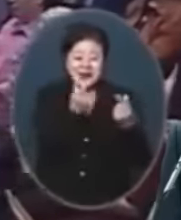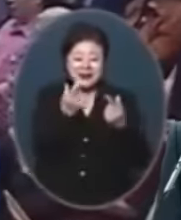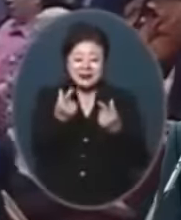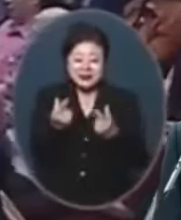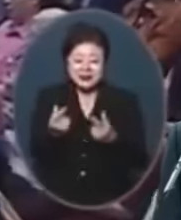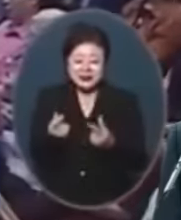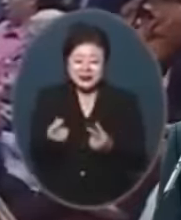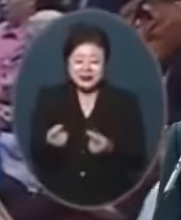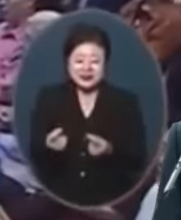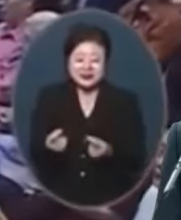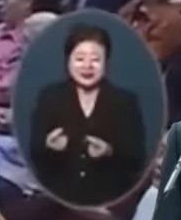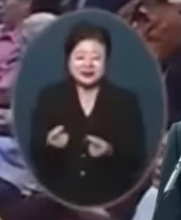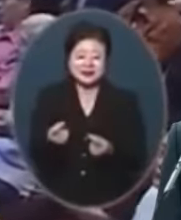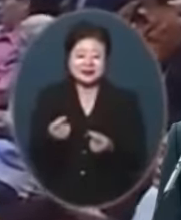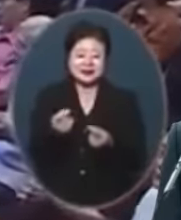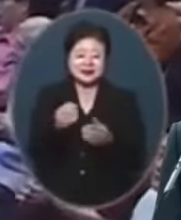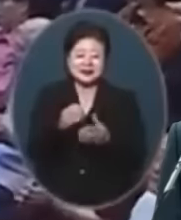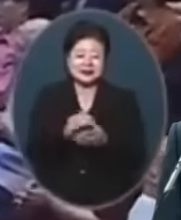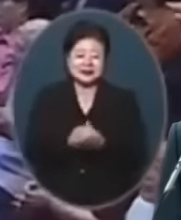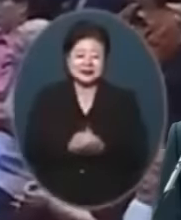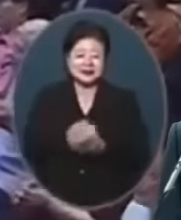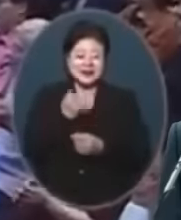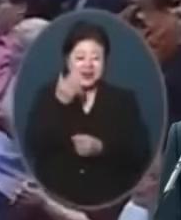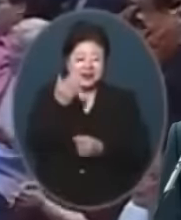잘땐 같이